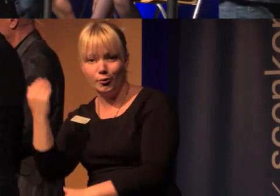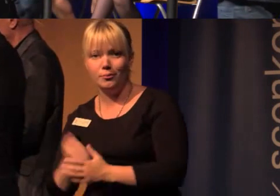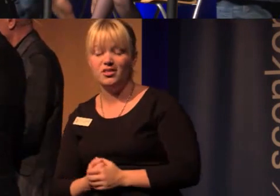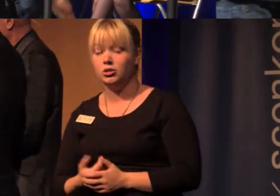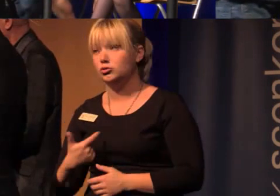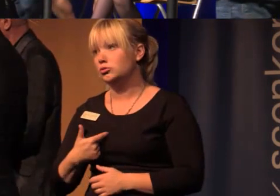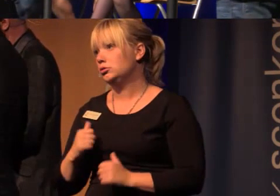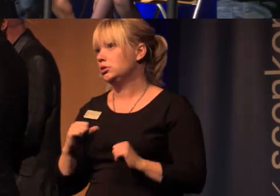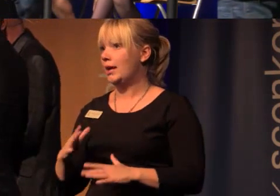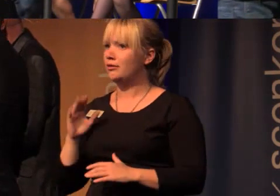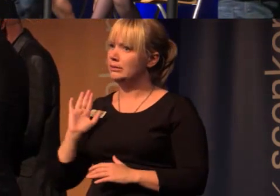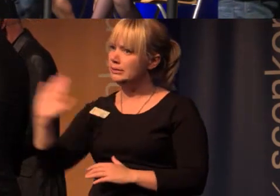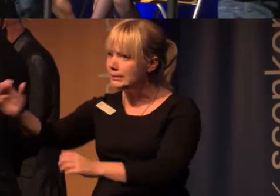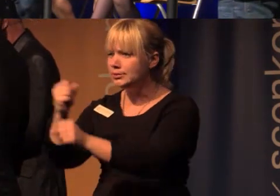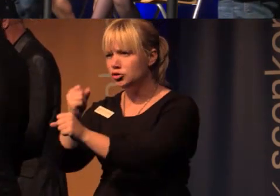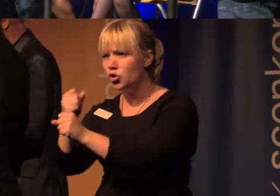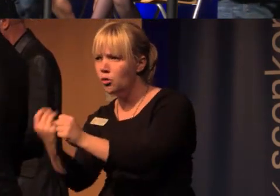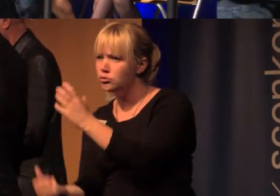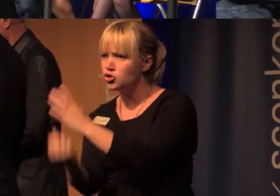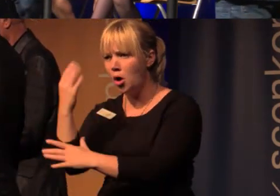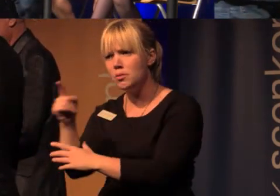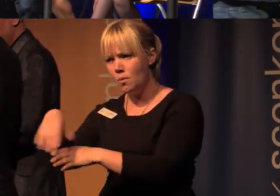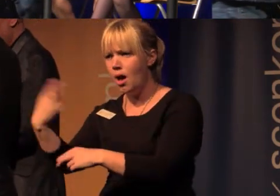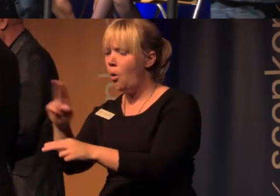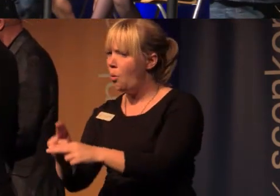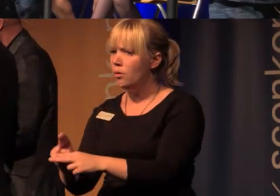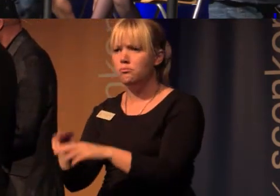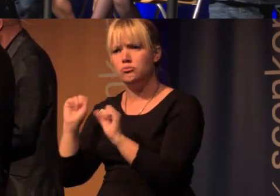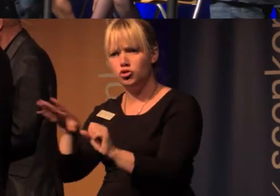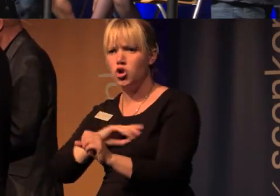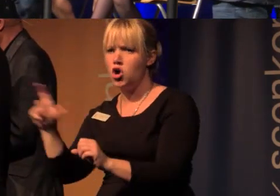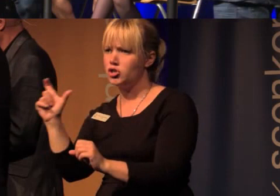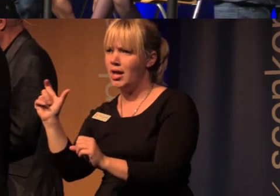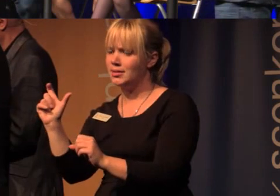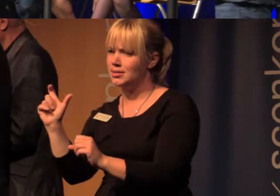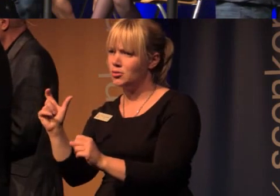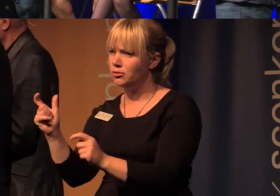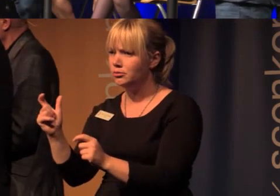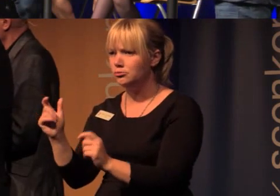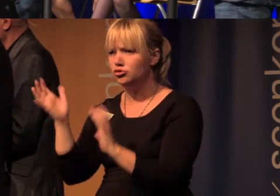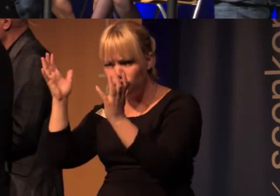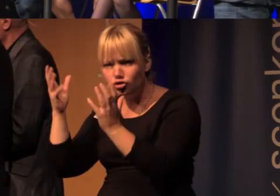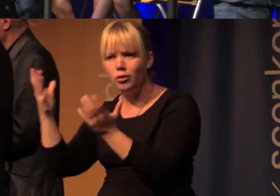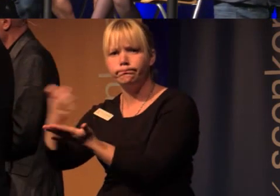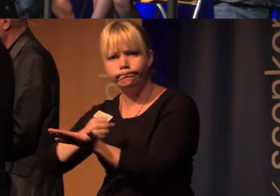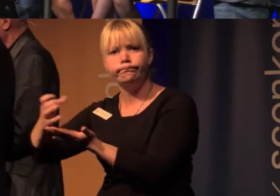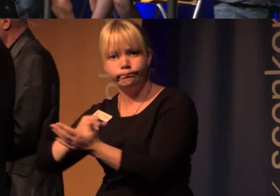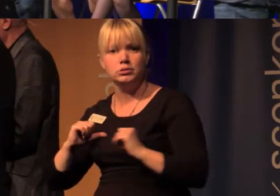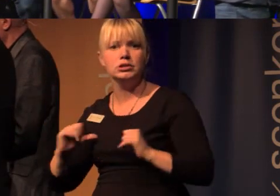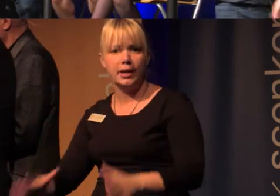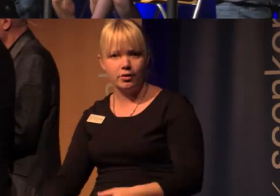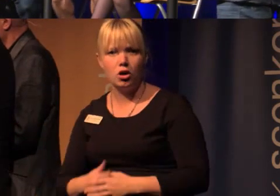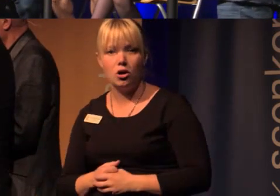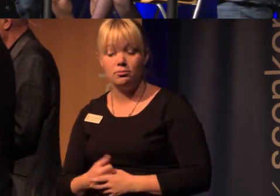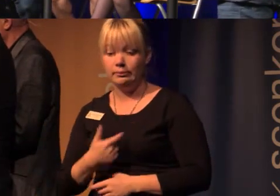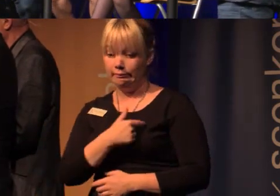på sitt arbete även som konstnär eller som musikproducent eller vad det nu kan tänkas vara. Vi förespråkar ju ett system